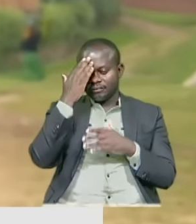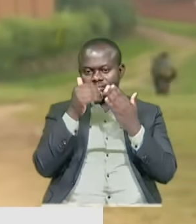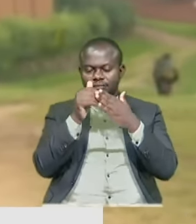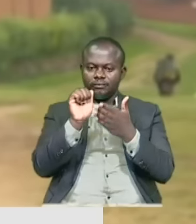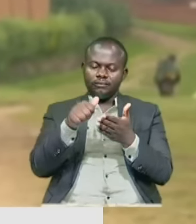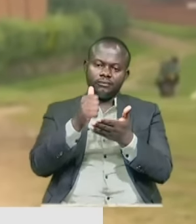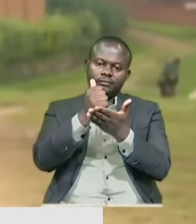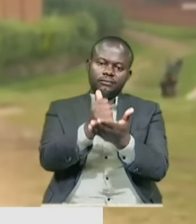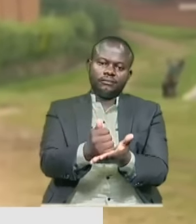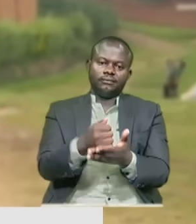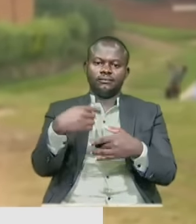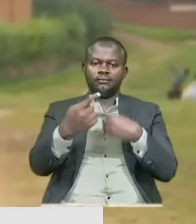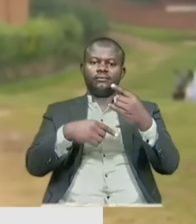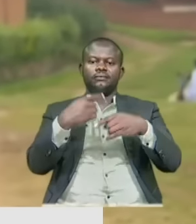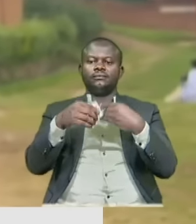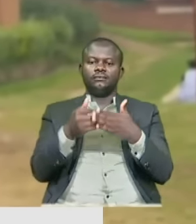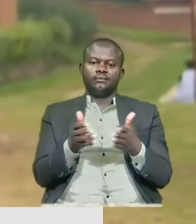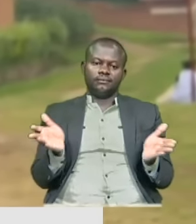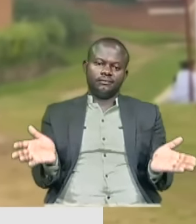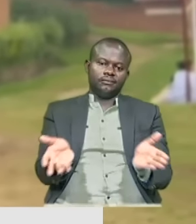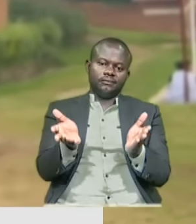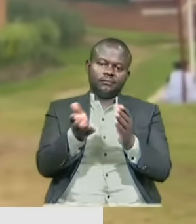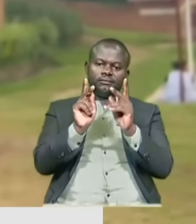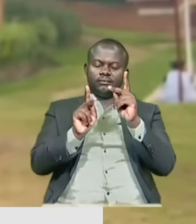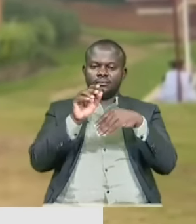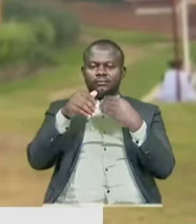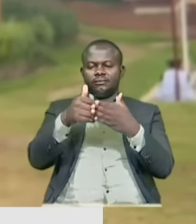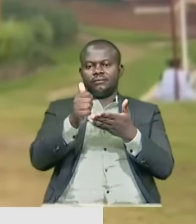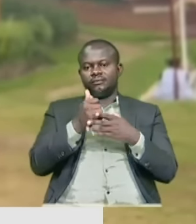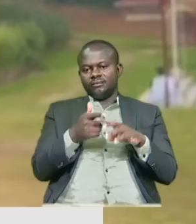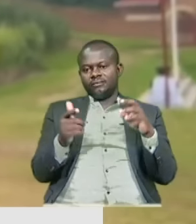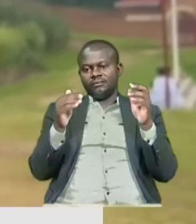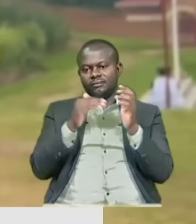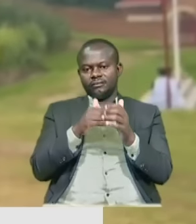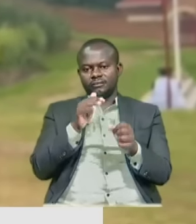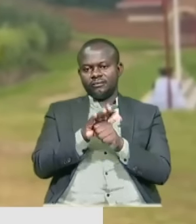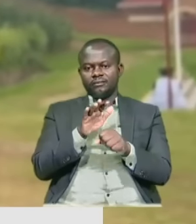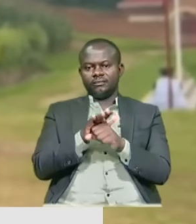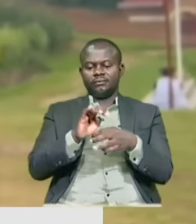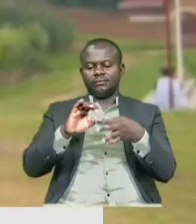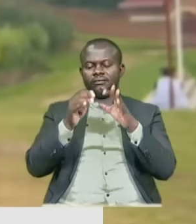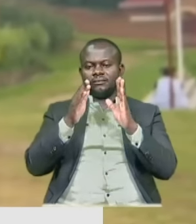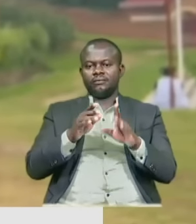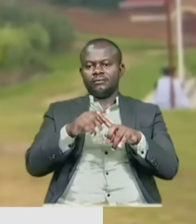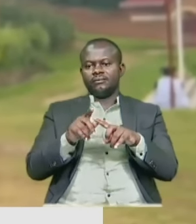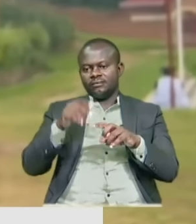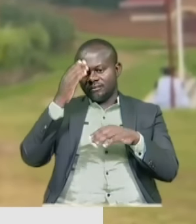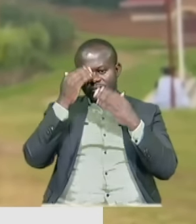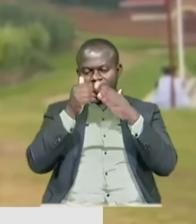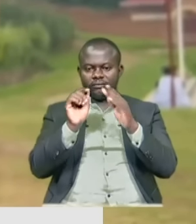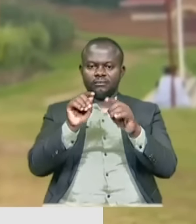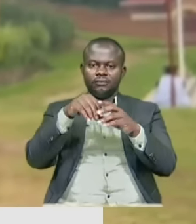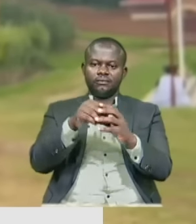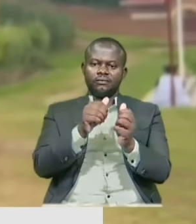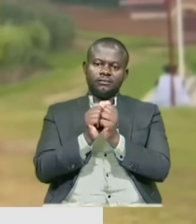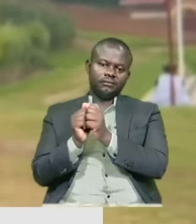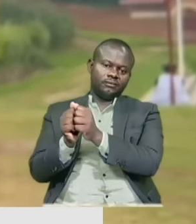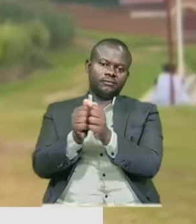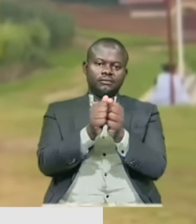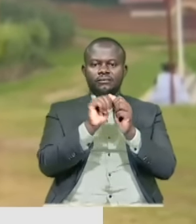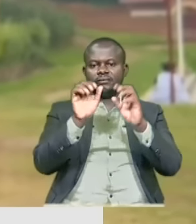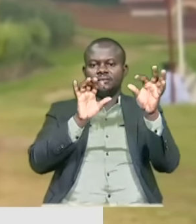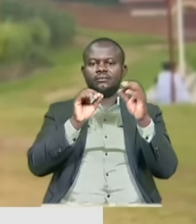bafashwemo dukomeje ubukangurambaga ku bazadufasha ariko cyane cyane abafatanya ibikorwa batandukanye kugira ngo tujyanemo nitujya